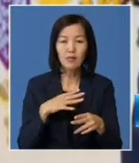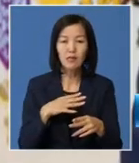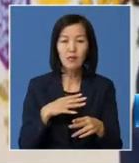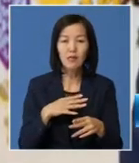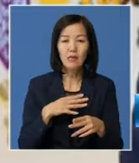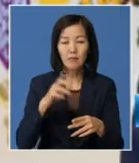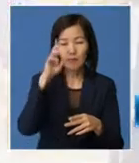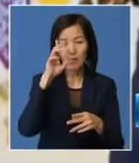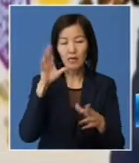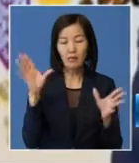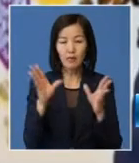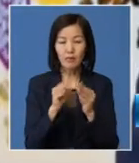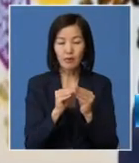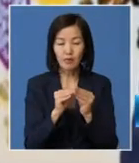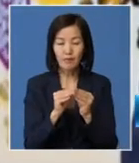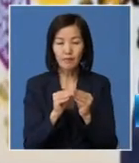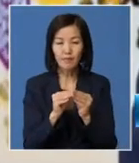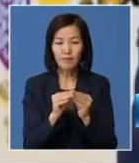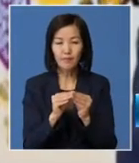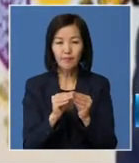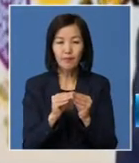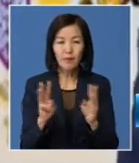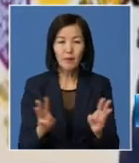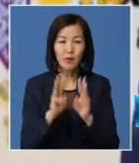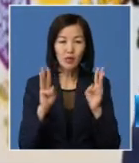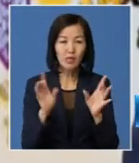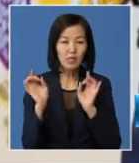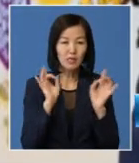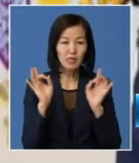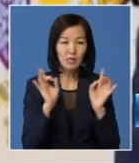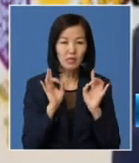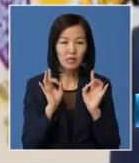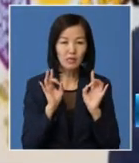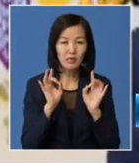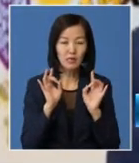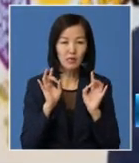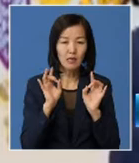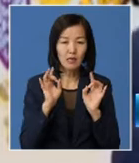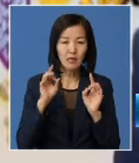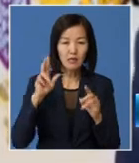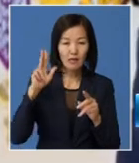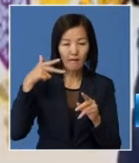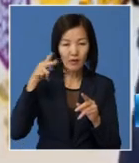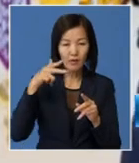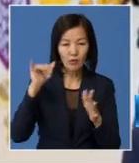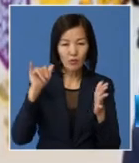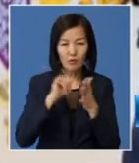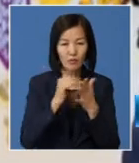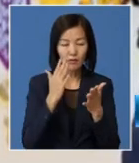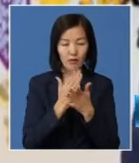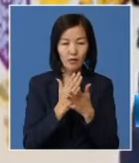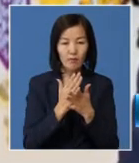Государство частное партнерство. Ішінде мінекей пожарная сигнализация, да, видеонаблюдение, да, 28 камера